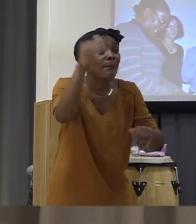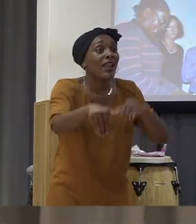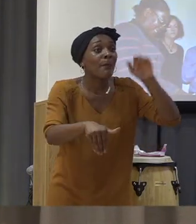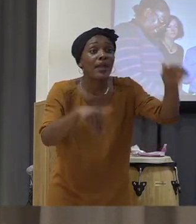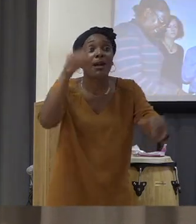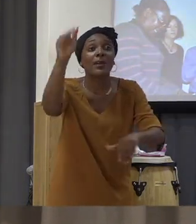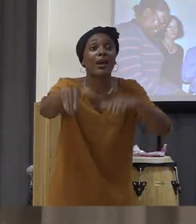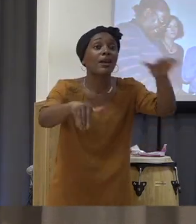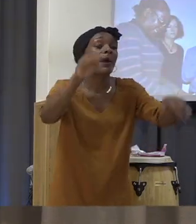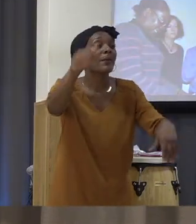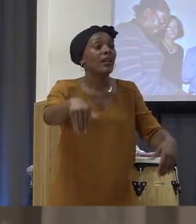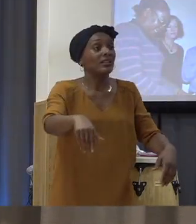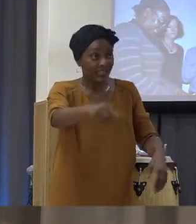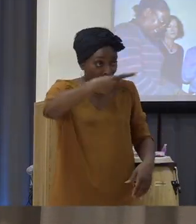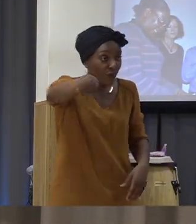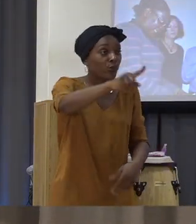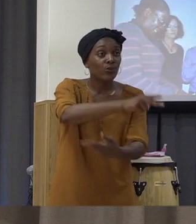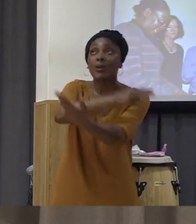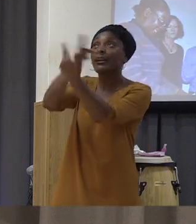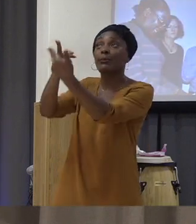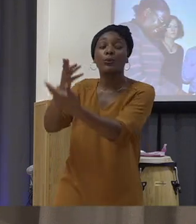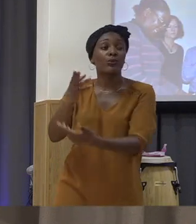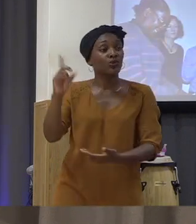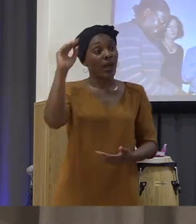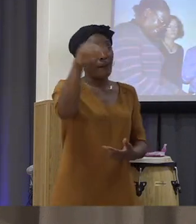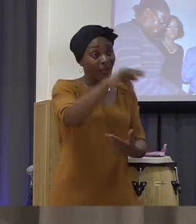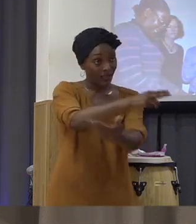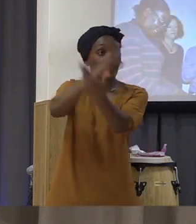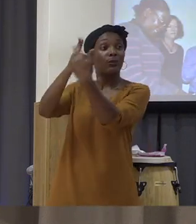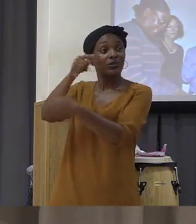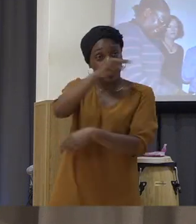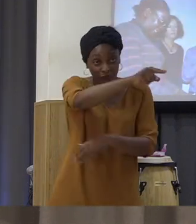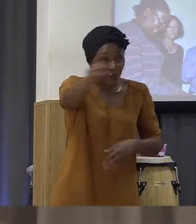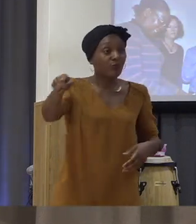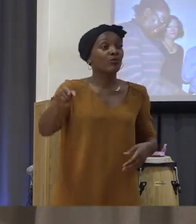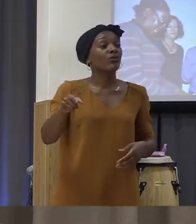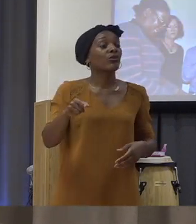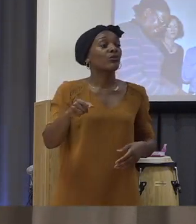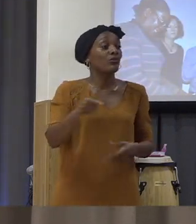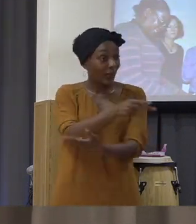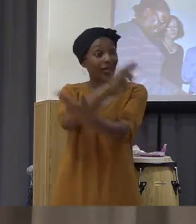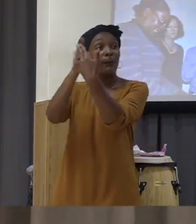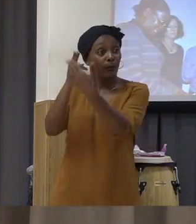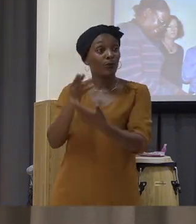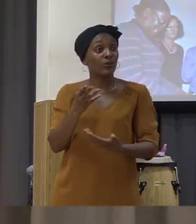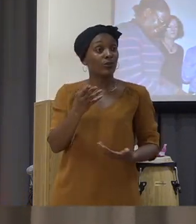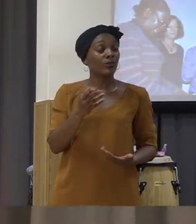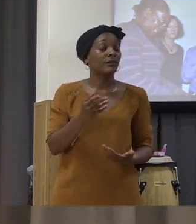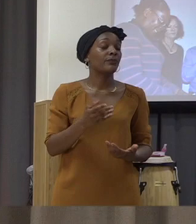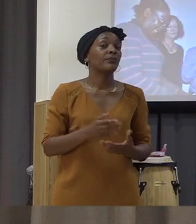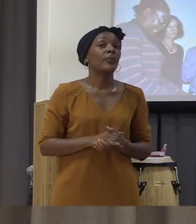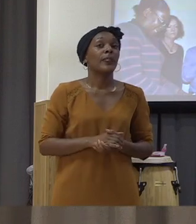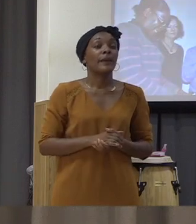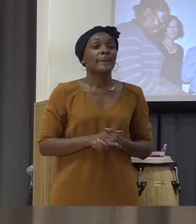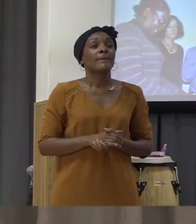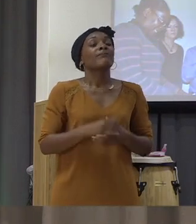interpelle. Et c'est à nous de répondre à l'appel de Dieu. C'est à nous de répondre favorablement aux sollicitations de Dieu.